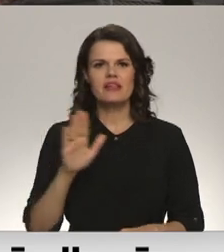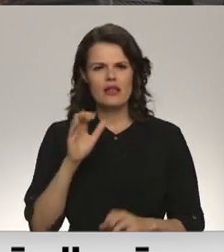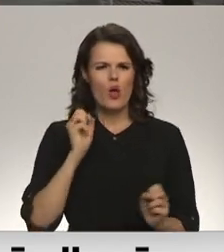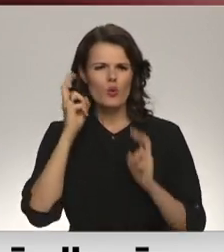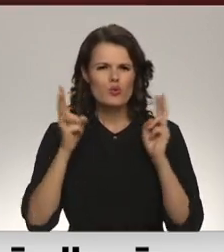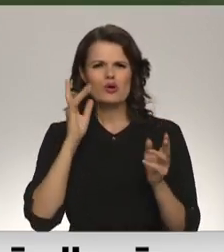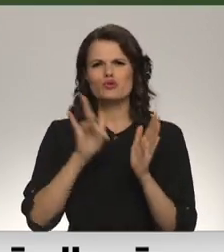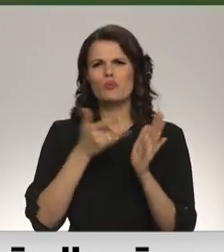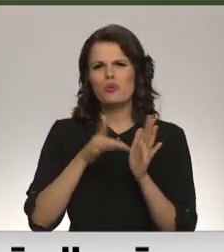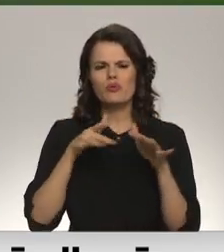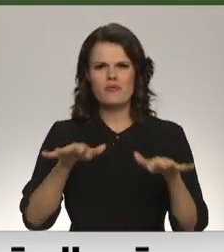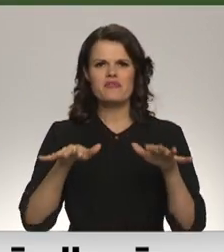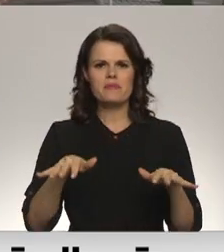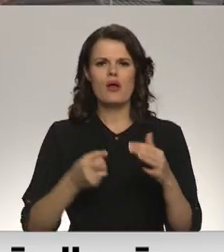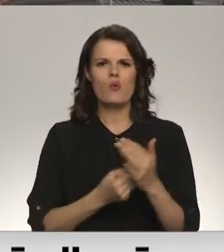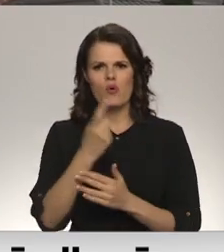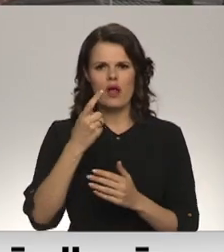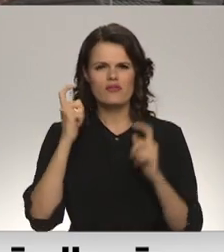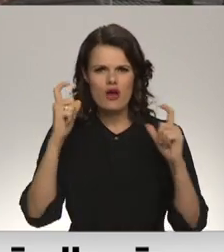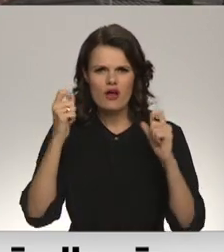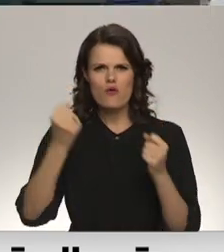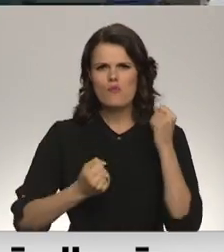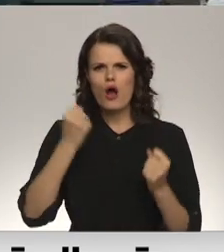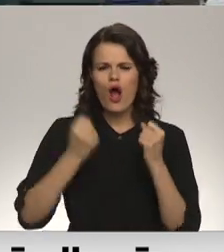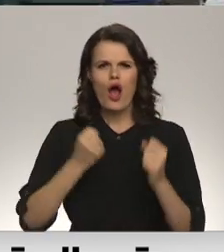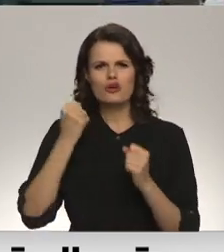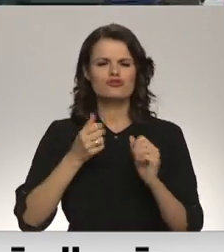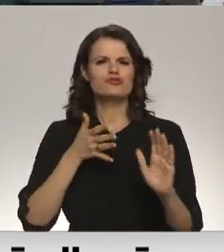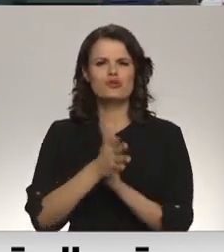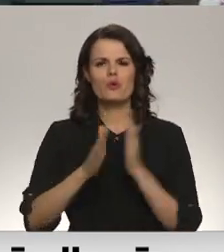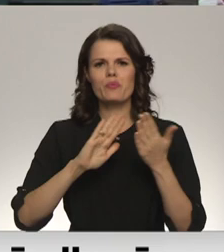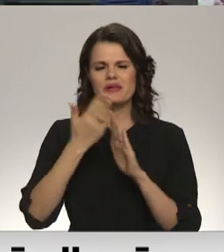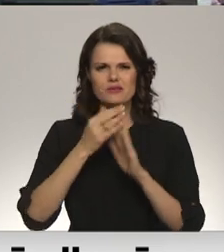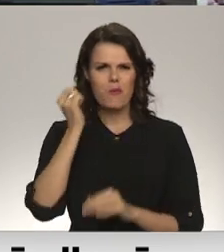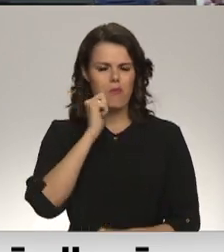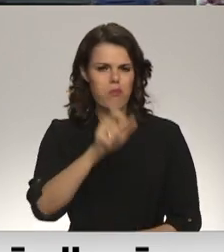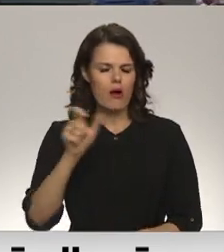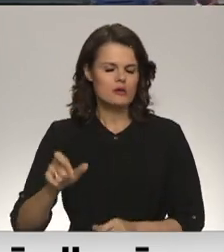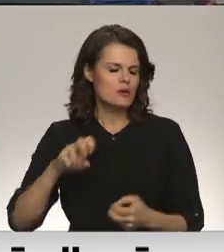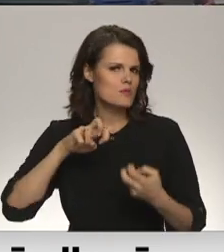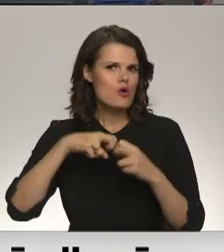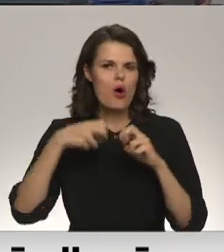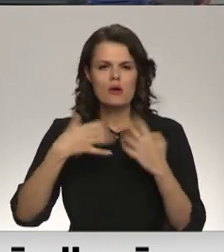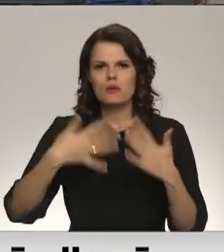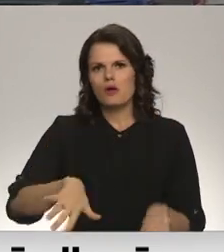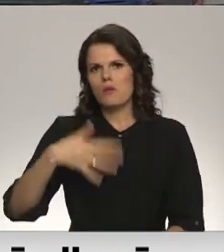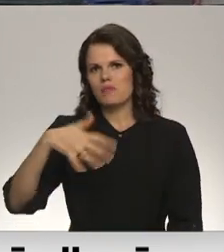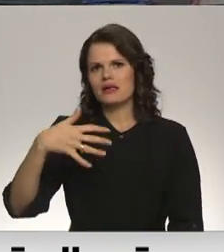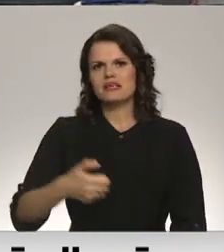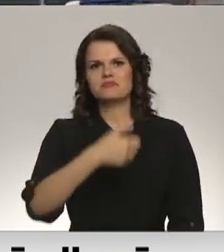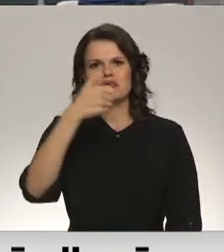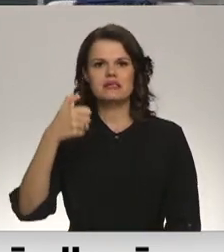Troksnes putekļu un vibrācija, ko rada nepieciamā kravas auto plūsmas ar pilsētu bauščiniekiem, problēmas radījusi teju pusgadsimta garumā.